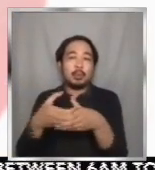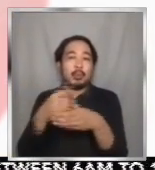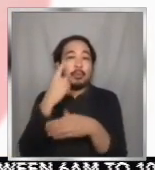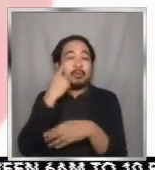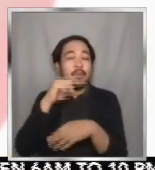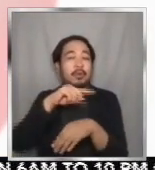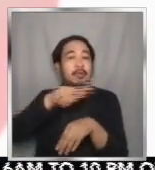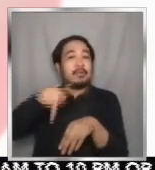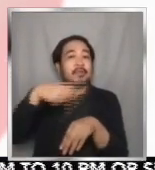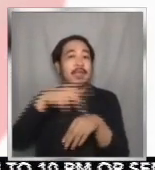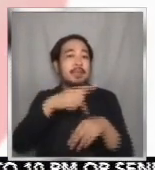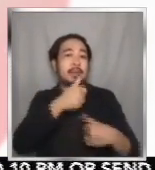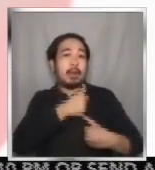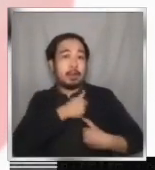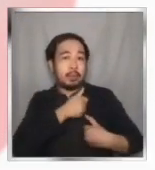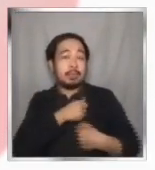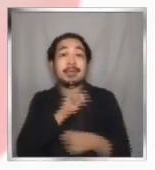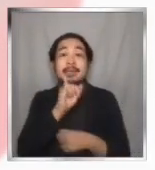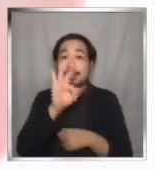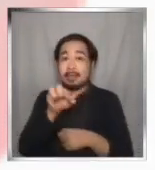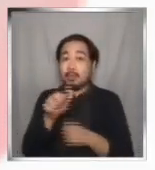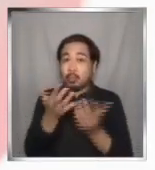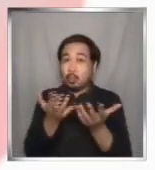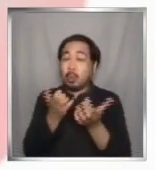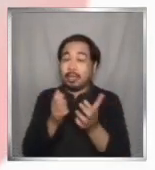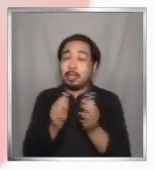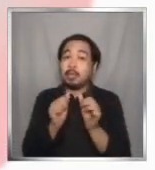mga nais pa pong mag-donate, i-check ang